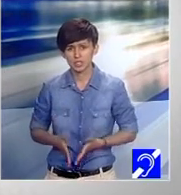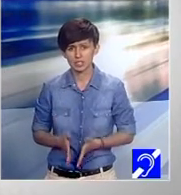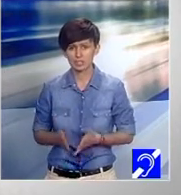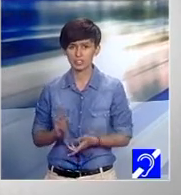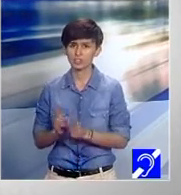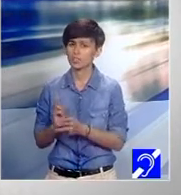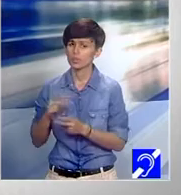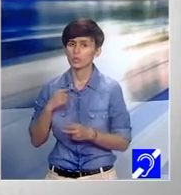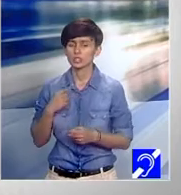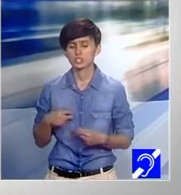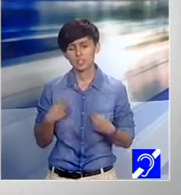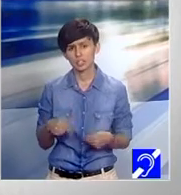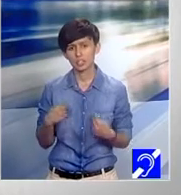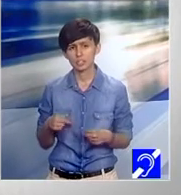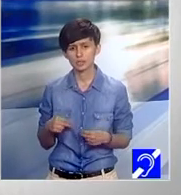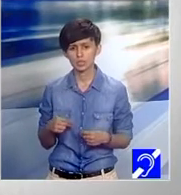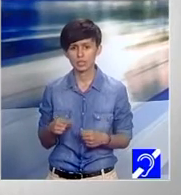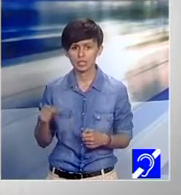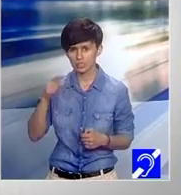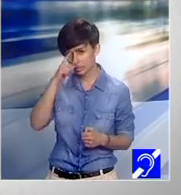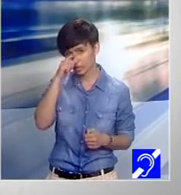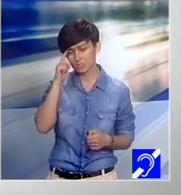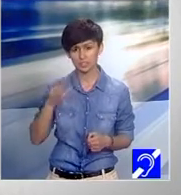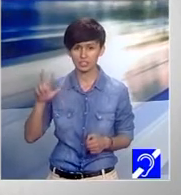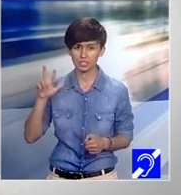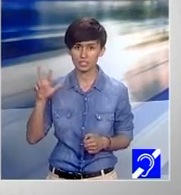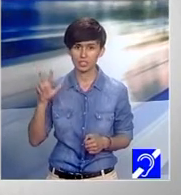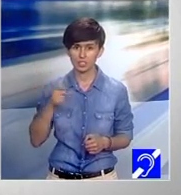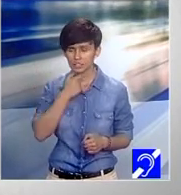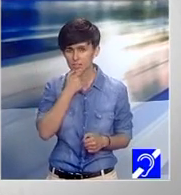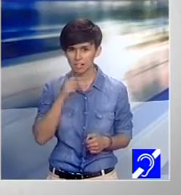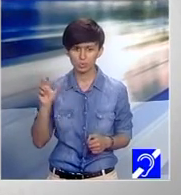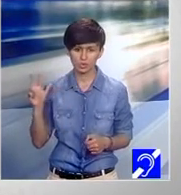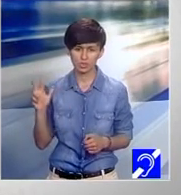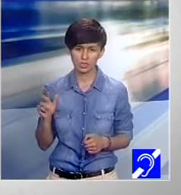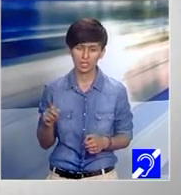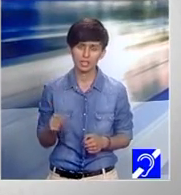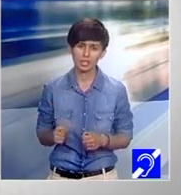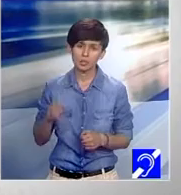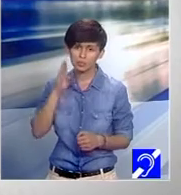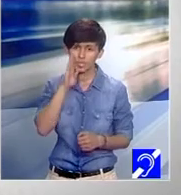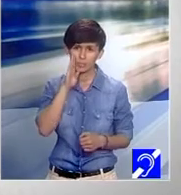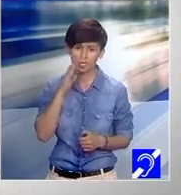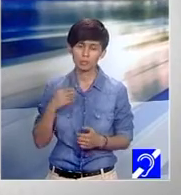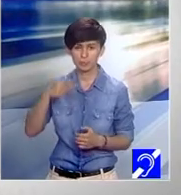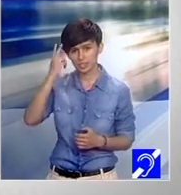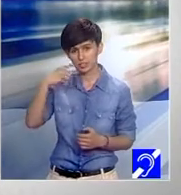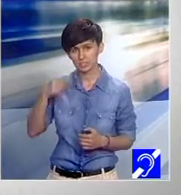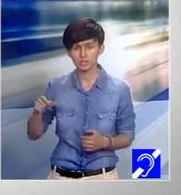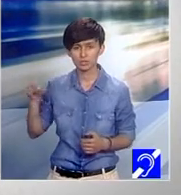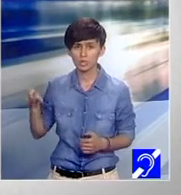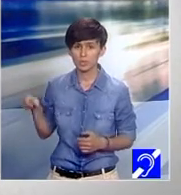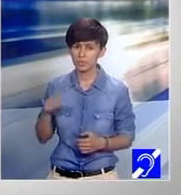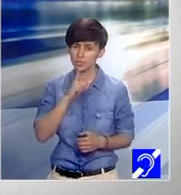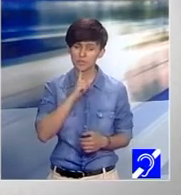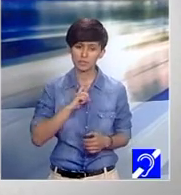da? De școală pozițială, cum va fi explicată o afecțiune de metabolism unei mame pe înțelesul omului de rând? De ce